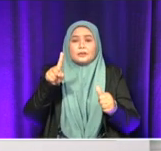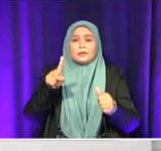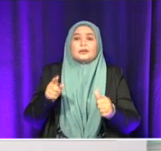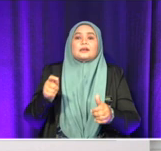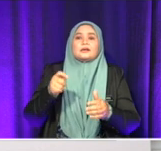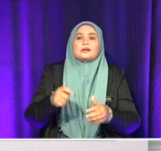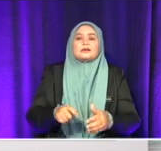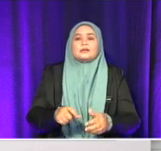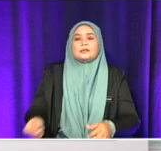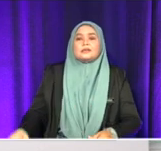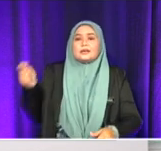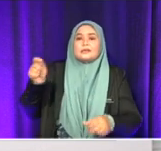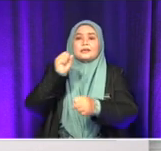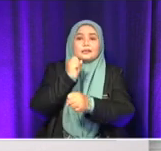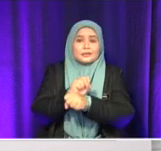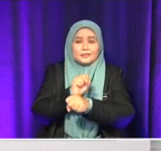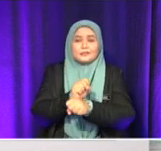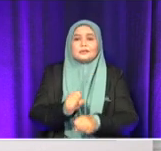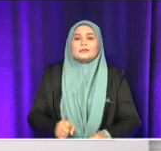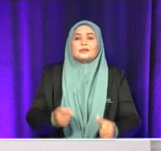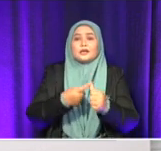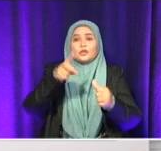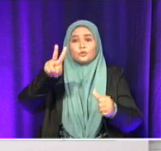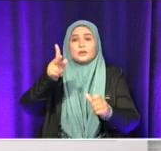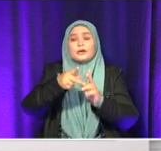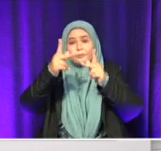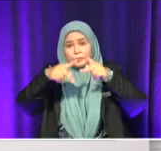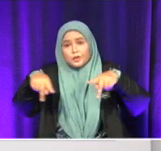betul yang kedua keperluan